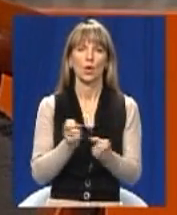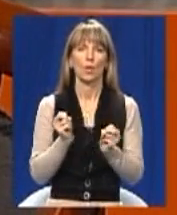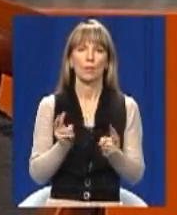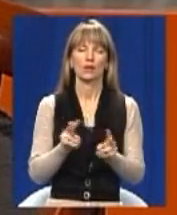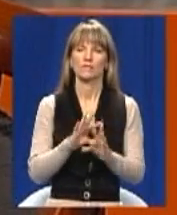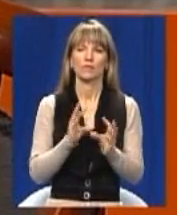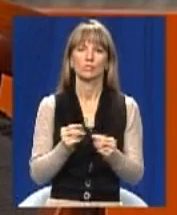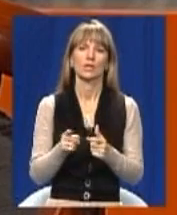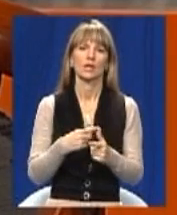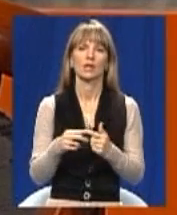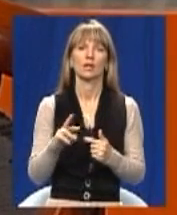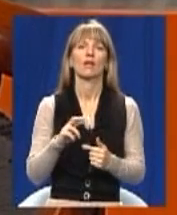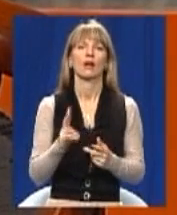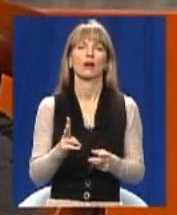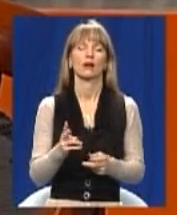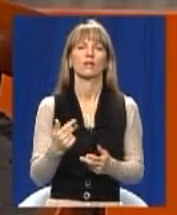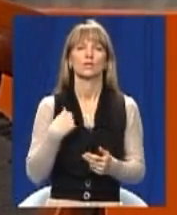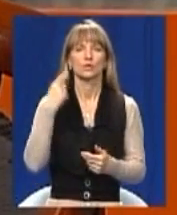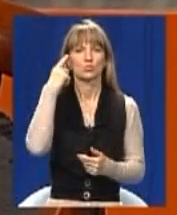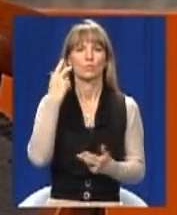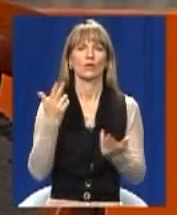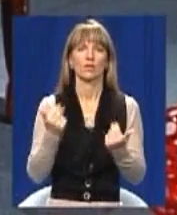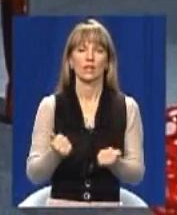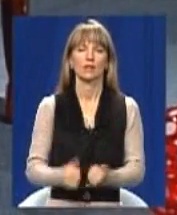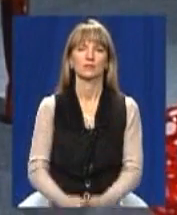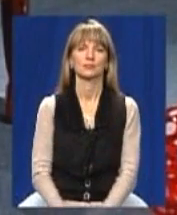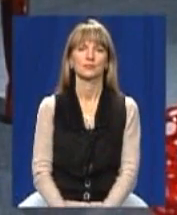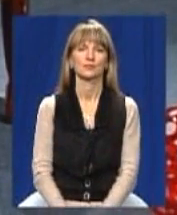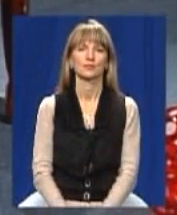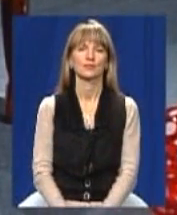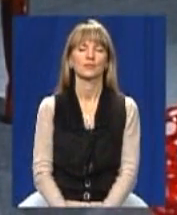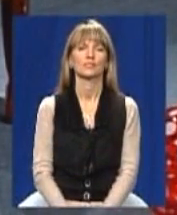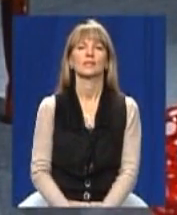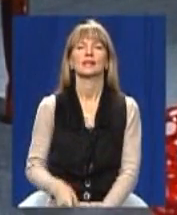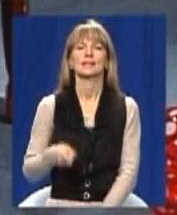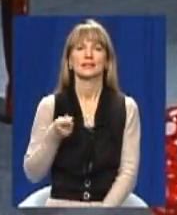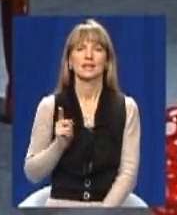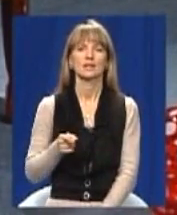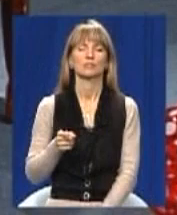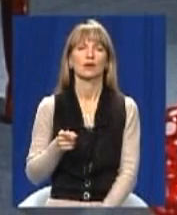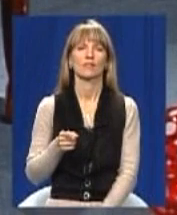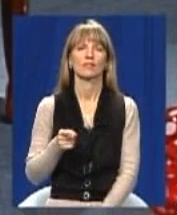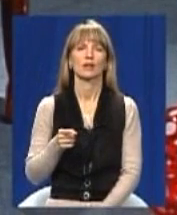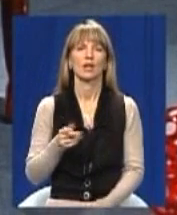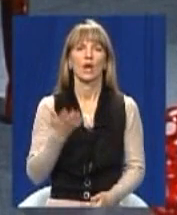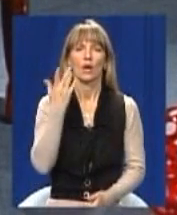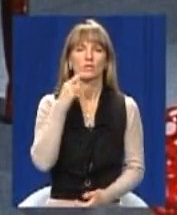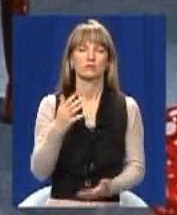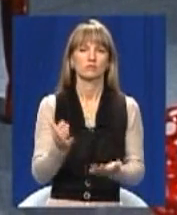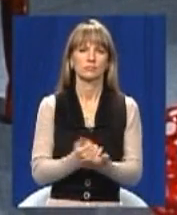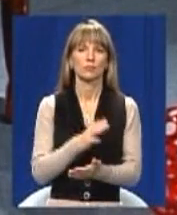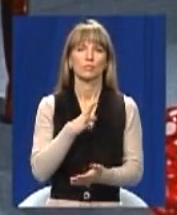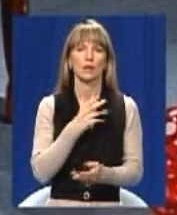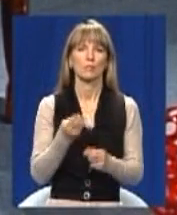небезпечними взагалі, чи як? Да, я вважаю, що да. Ну, насправді, їх коли ще винайшли, вони були тоді